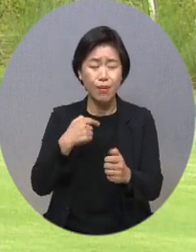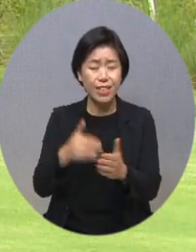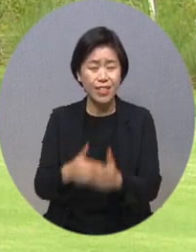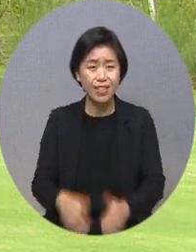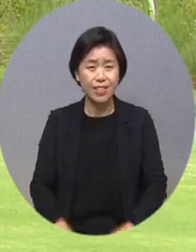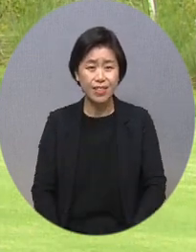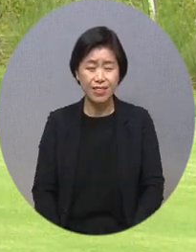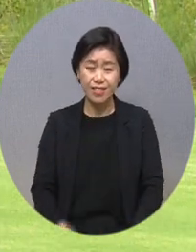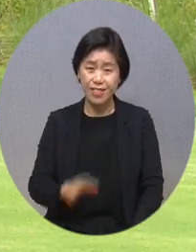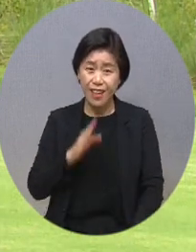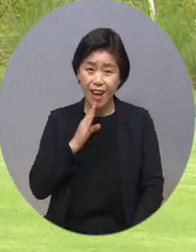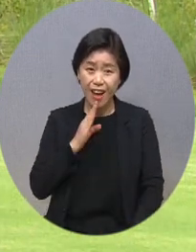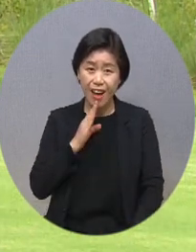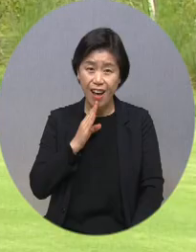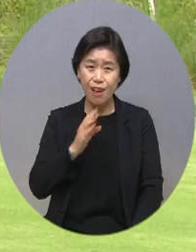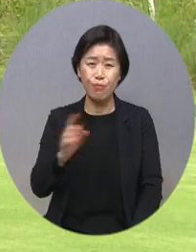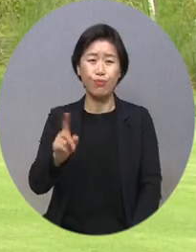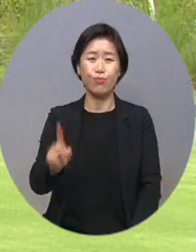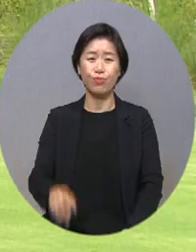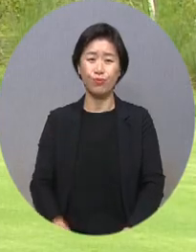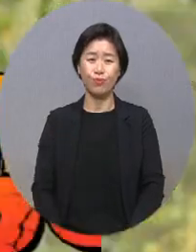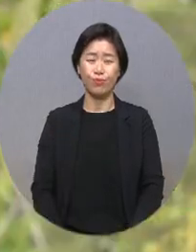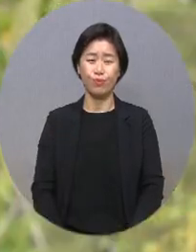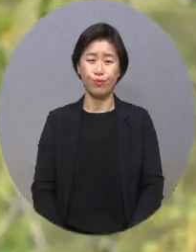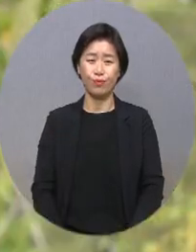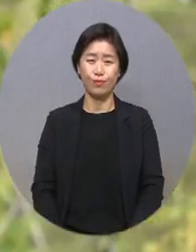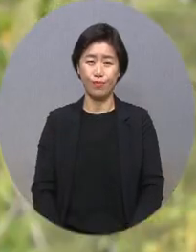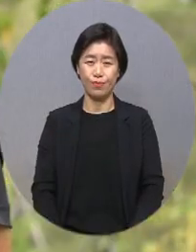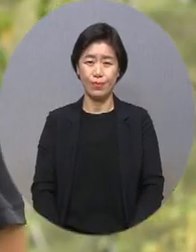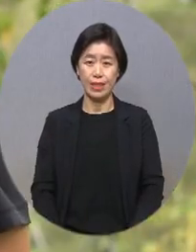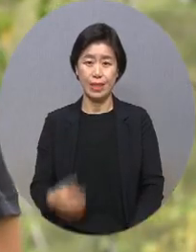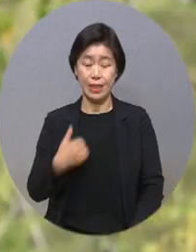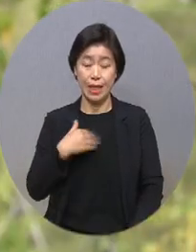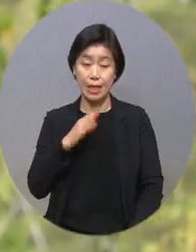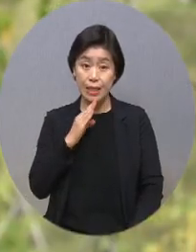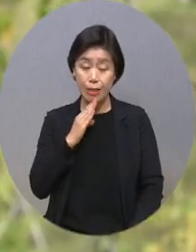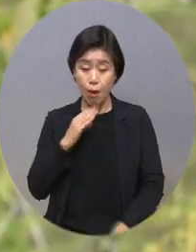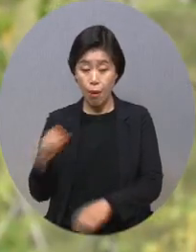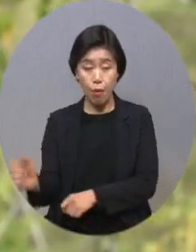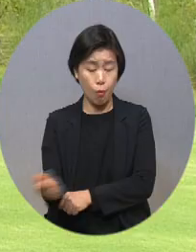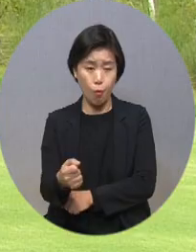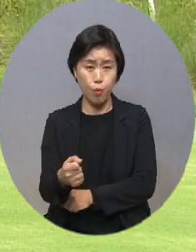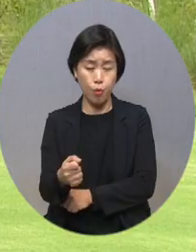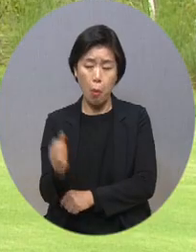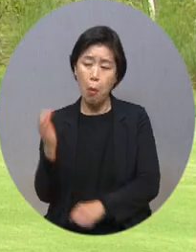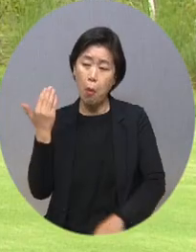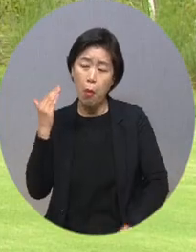작년 11월에 머리 올렸어. 연습 안 왔어? 아닌데. 골프 신생아. 골프 신생아, 네.